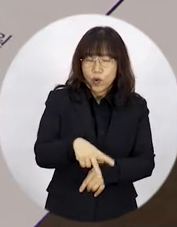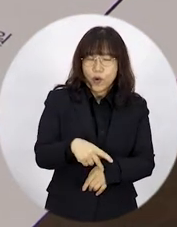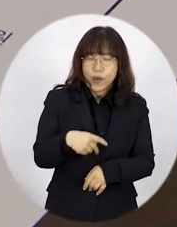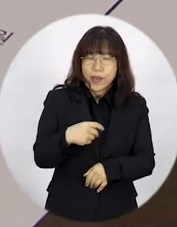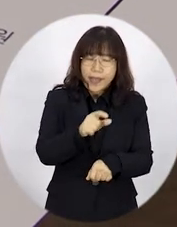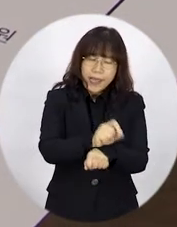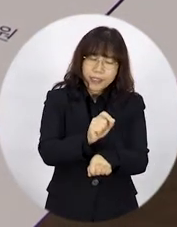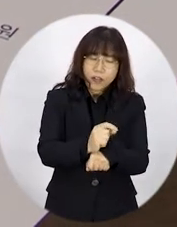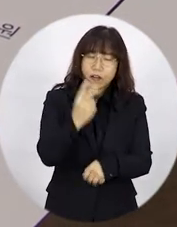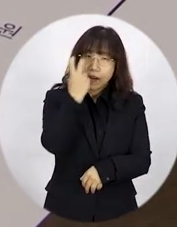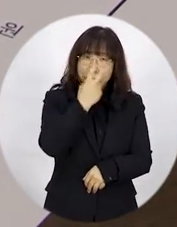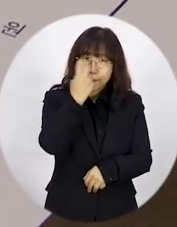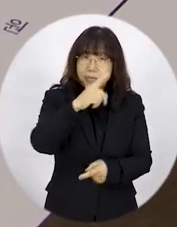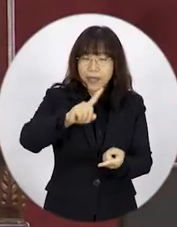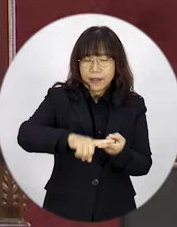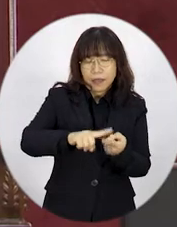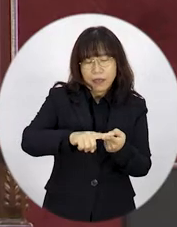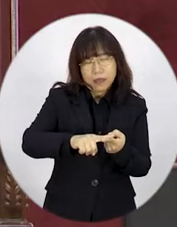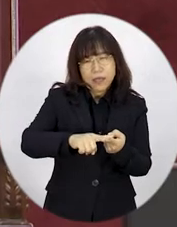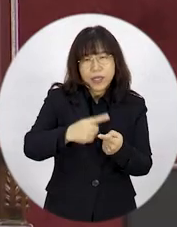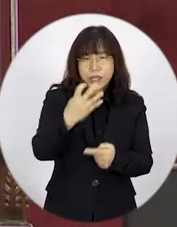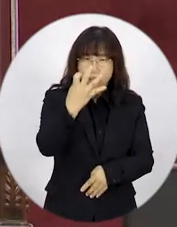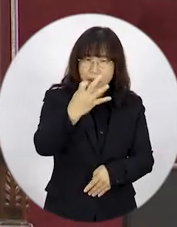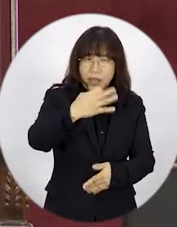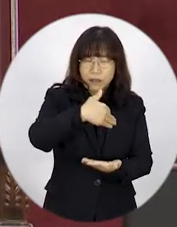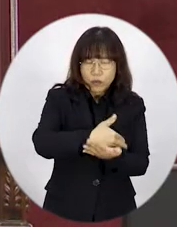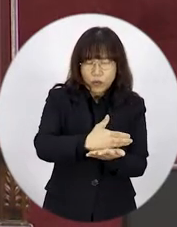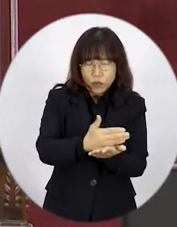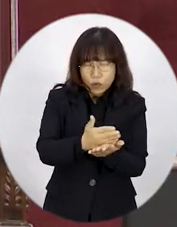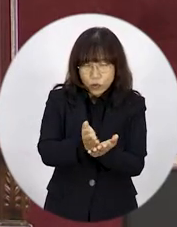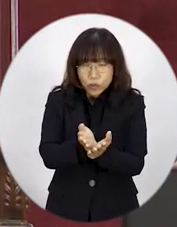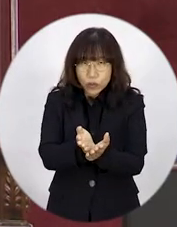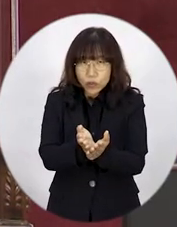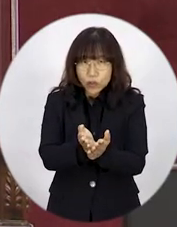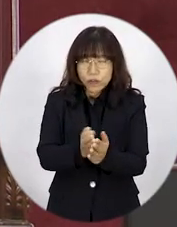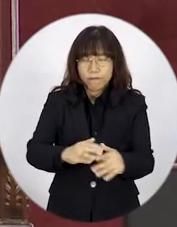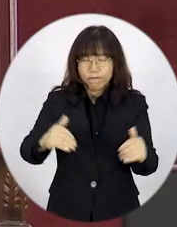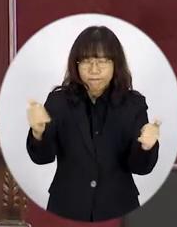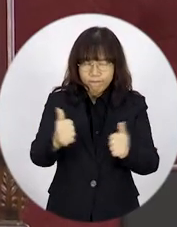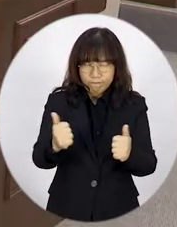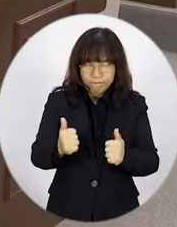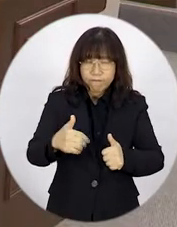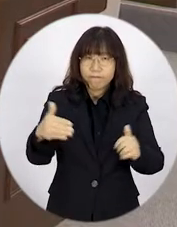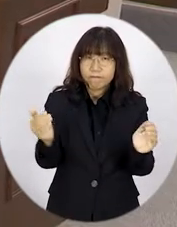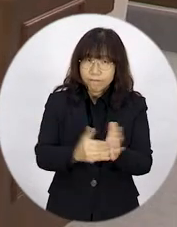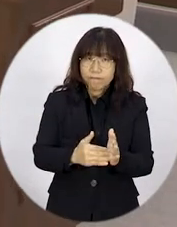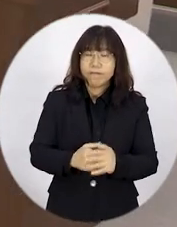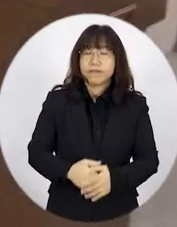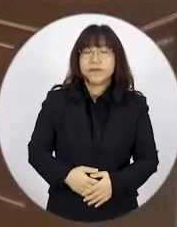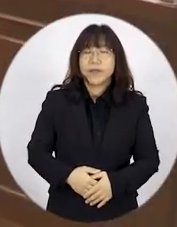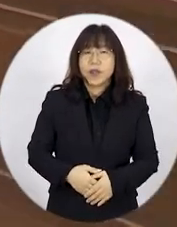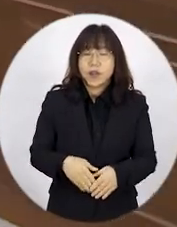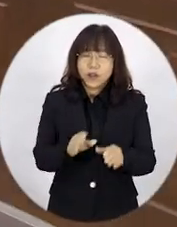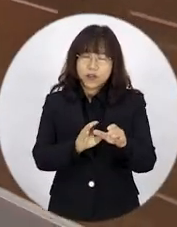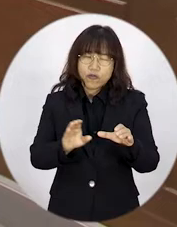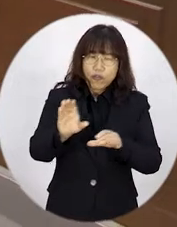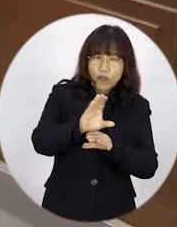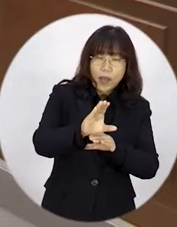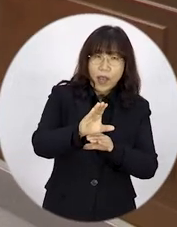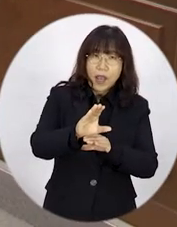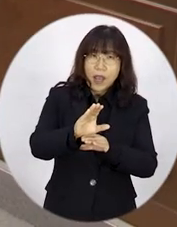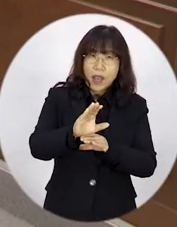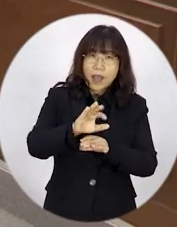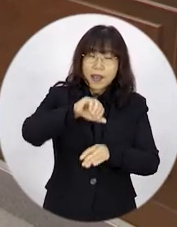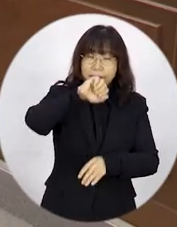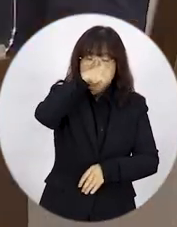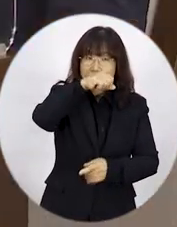행정사무감사 결과보고서 채택의건 등 14건의 안건이 의결됐습니다. 특히 추가경정 예산안은 수차례의